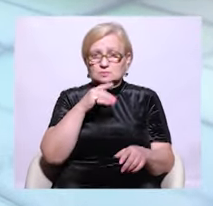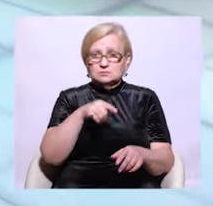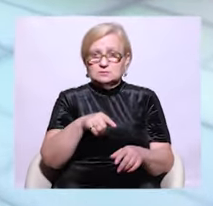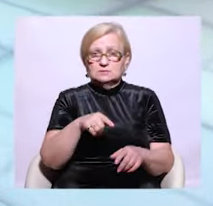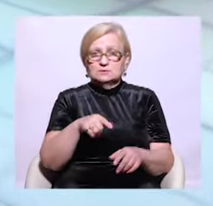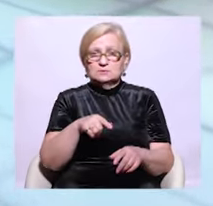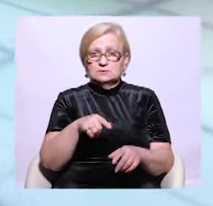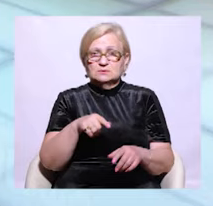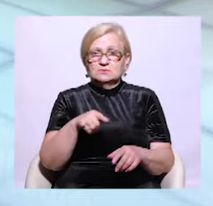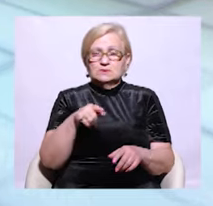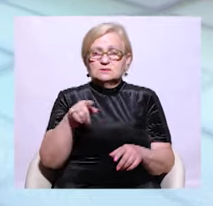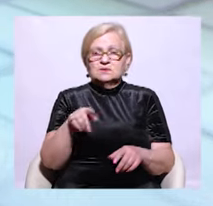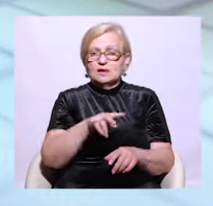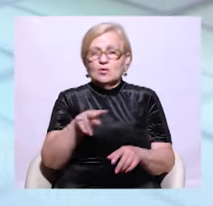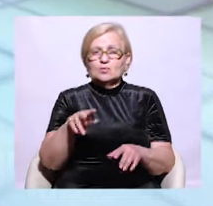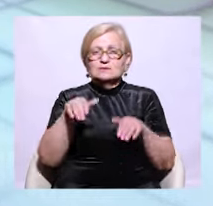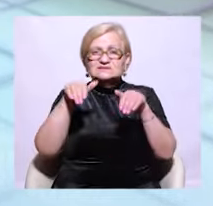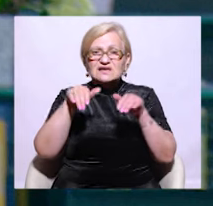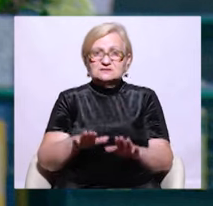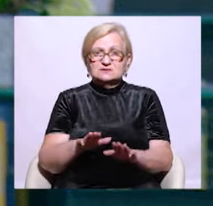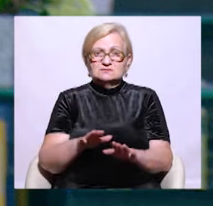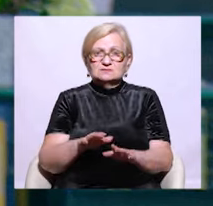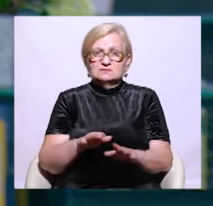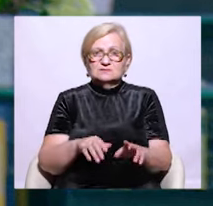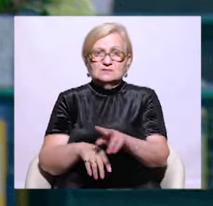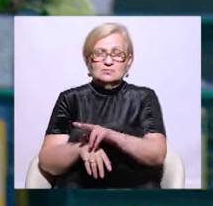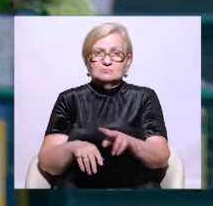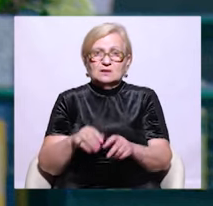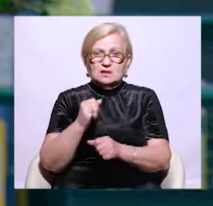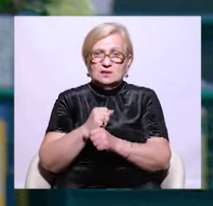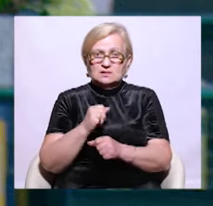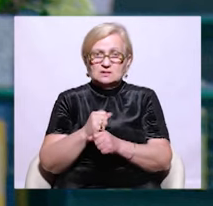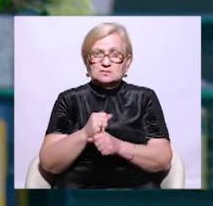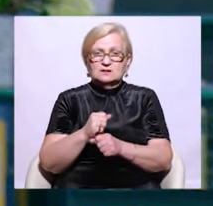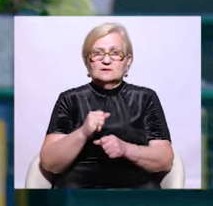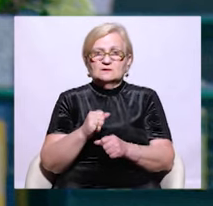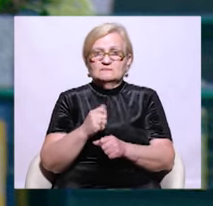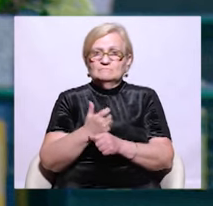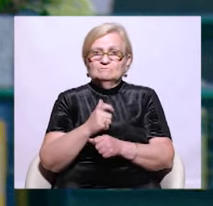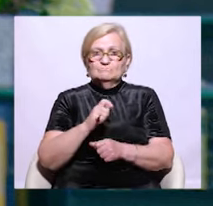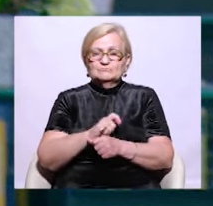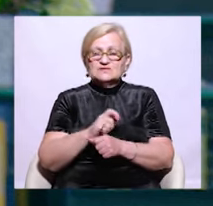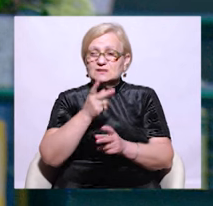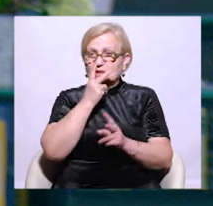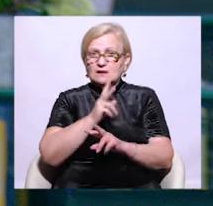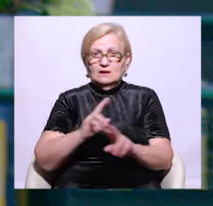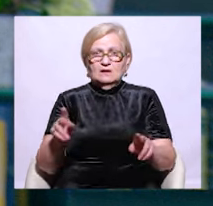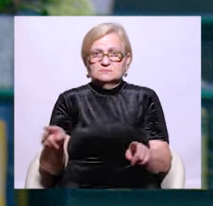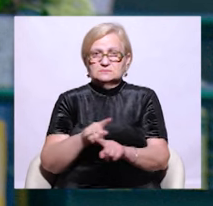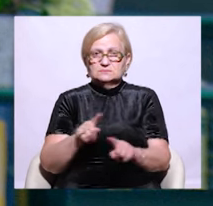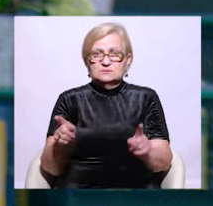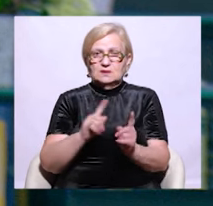ჟამს და ის გადაწყვეტილებები, რომლებიც ამ ორმა ადამიანმა მიიღო, ძალიან გავს,